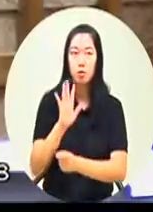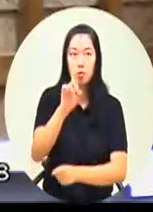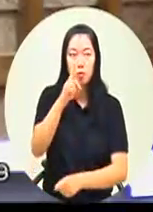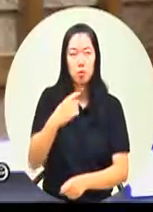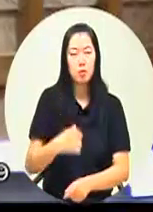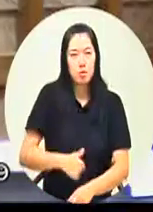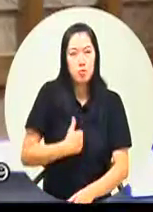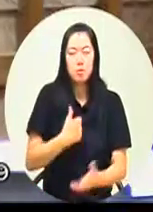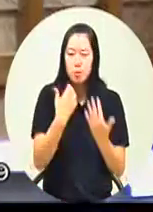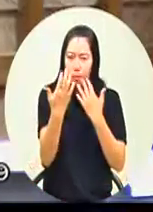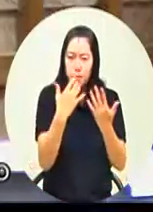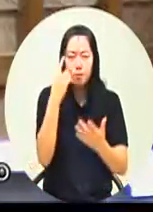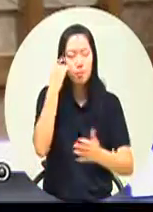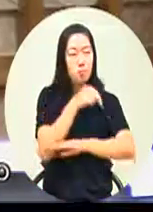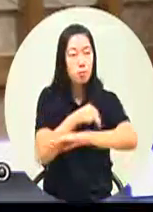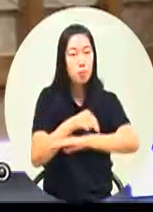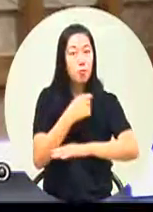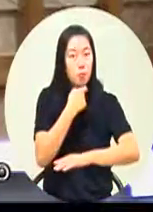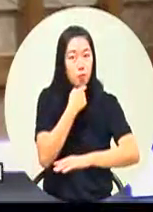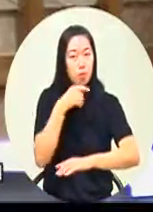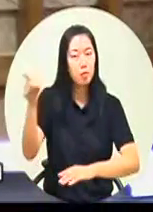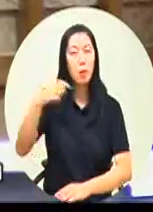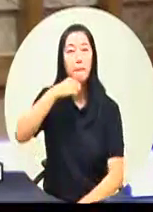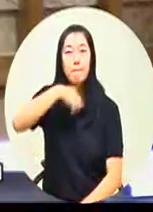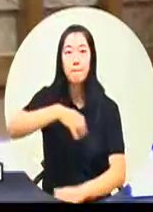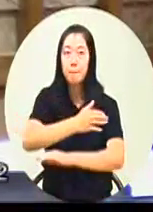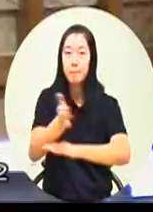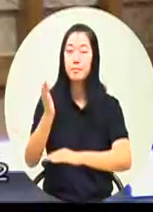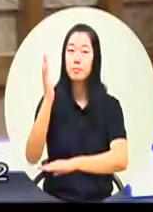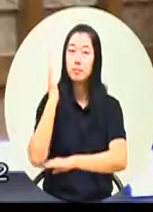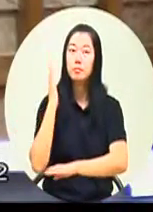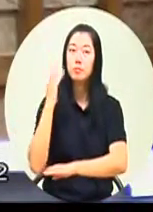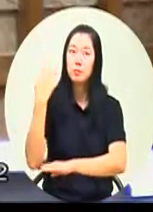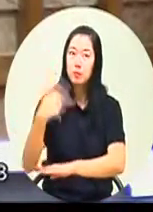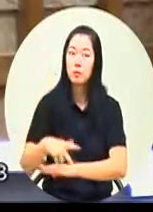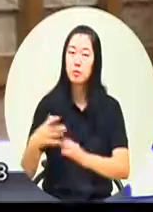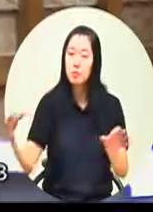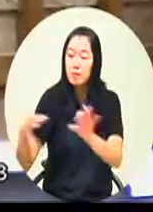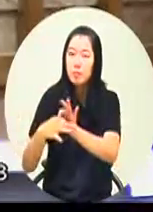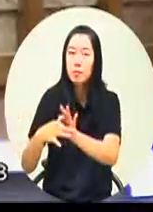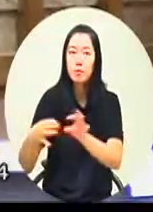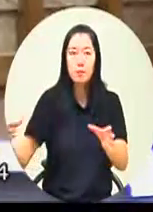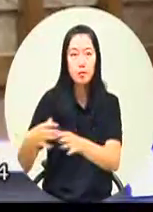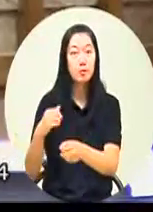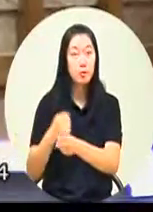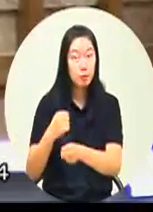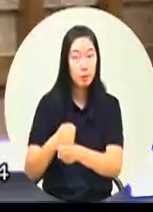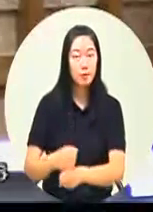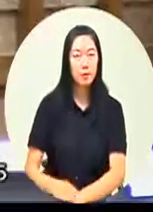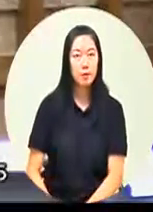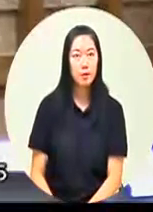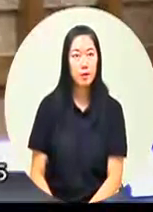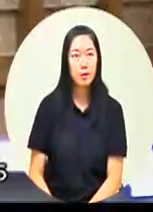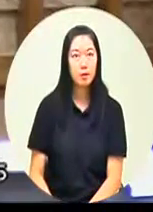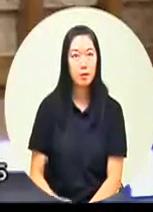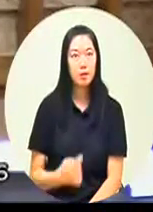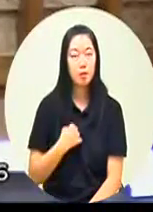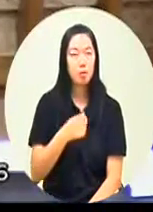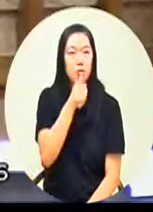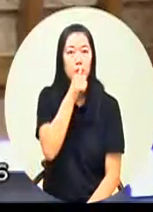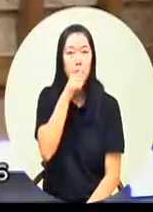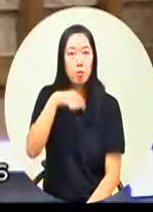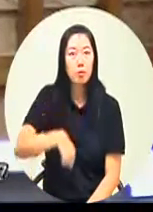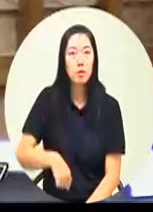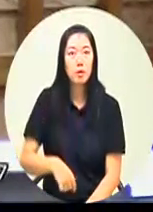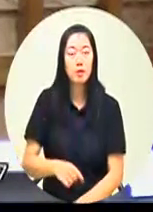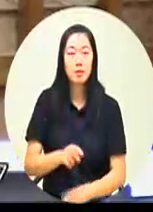的规划，怎么去跟屏东县政府来做一个结合。好，那我们站在港阿波林